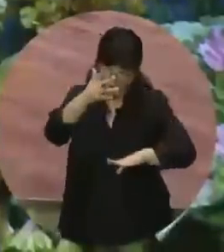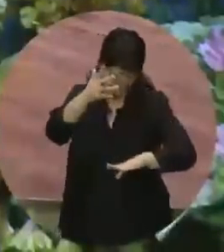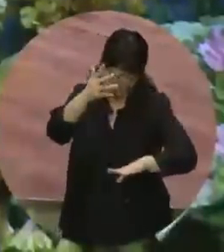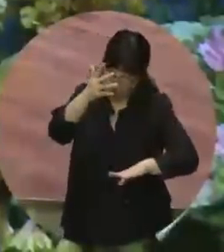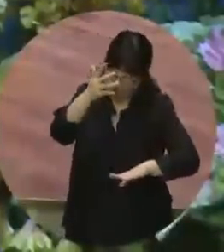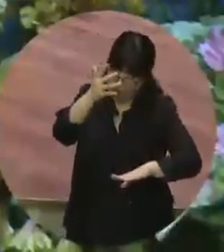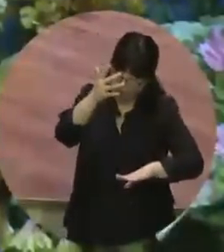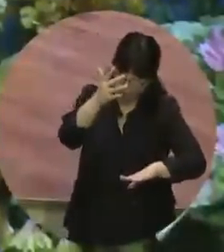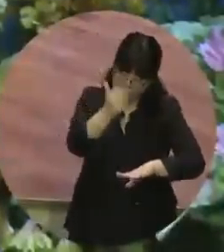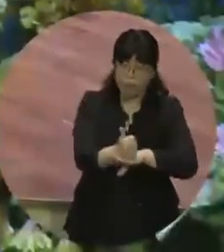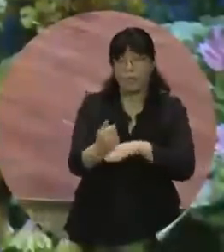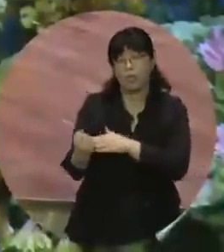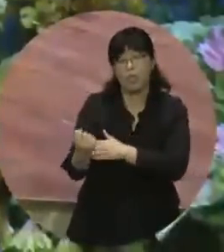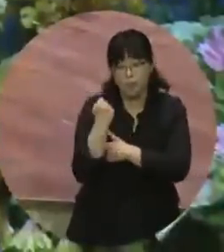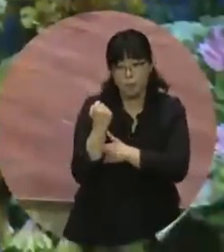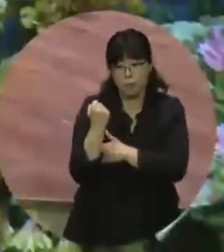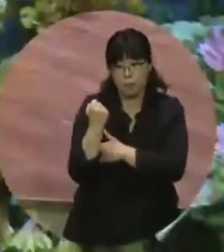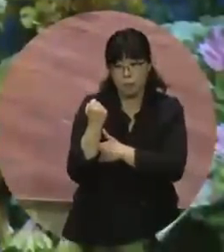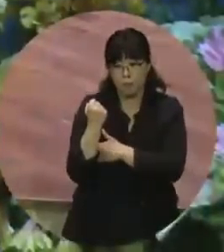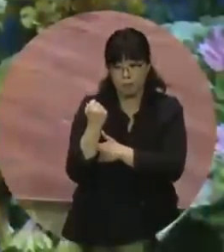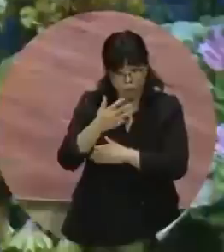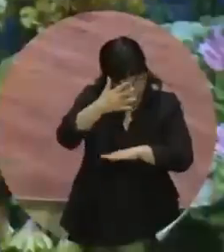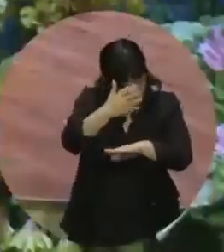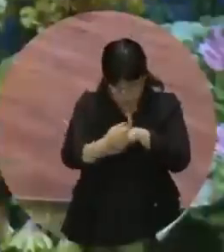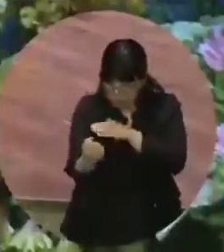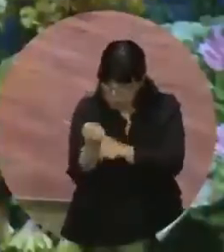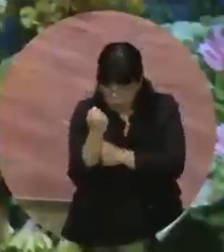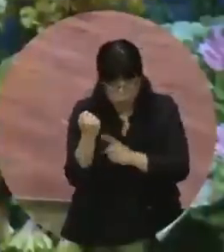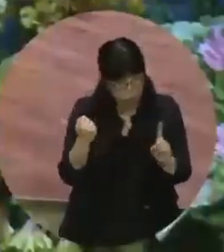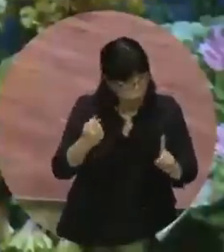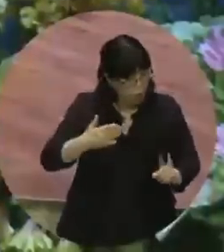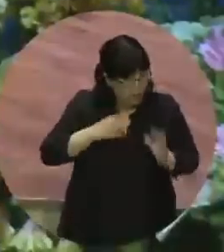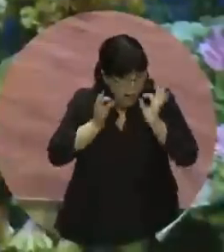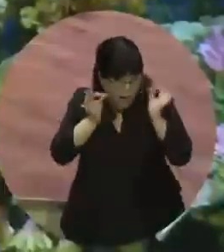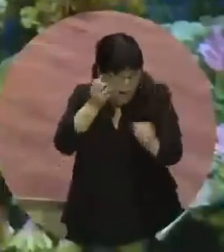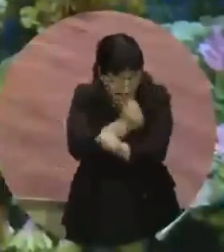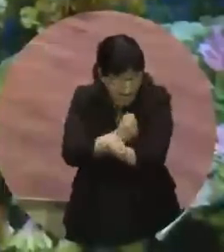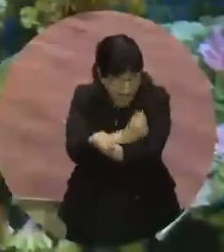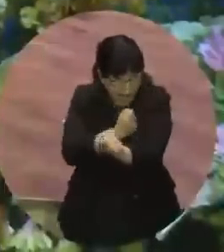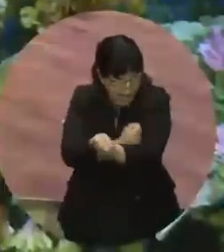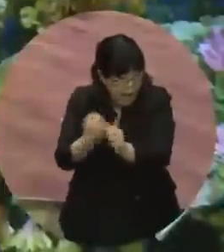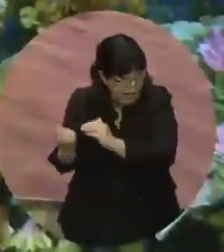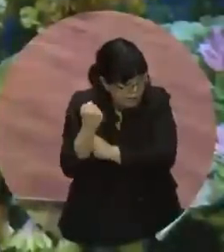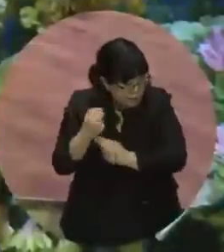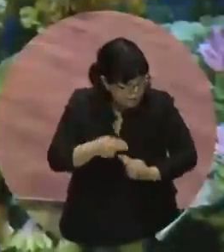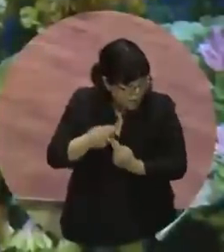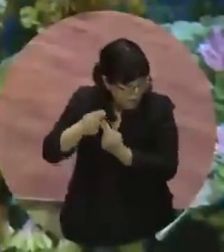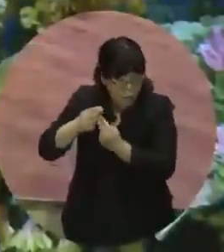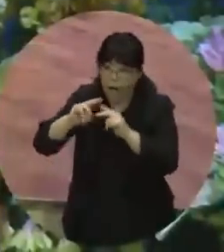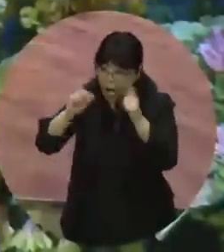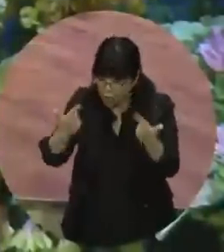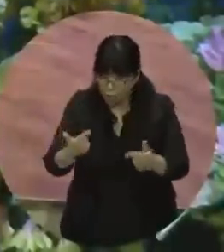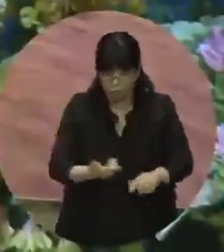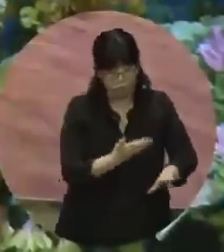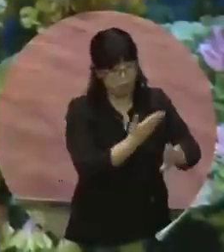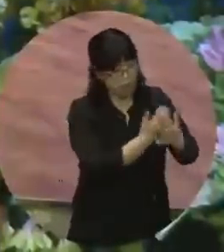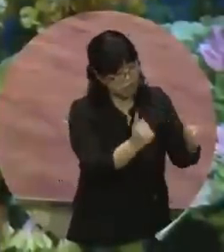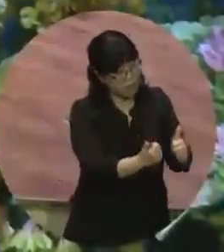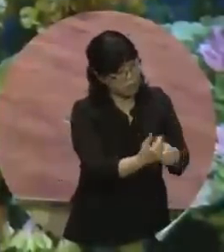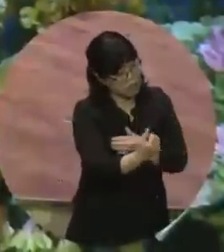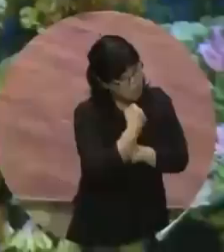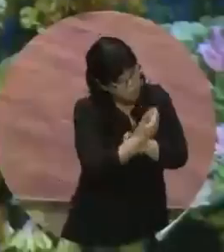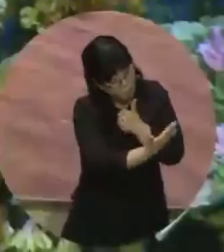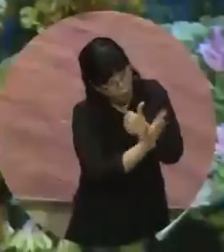세상일 힘은 내가 만드는 것이 아니라 누가 주는 것이 아니라 위에서 내리는 것이다. 그러니까 하나님이 주셔야